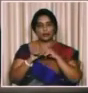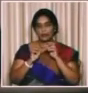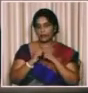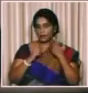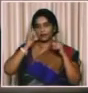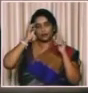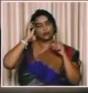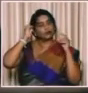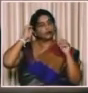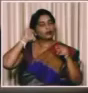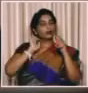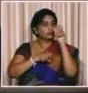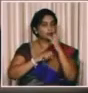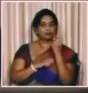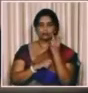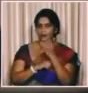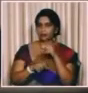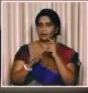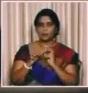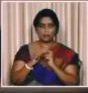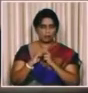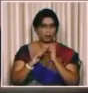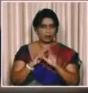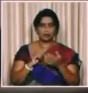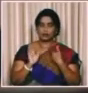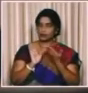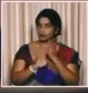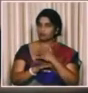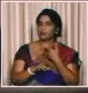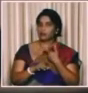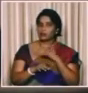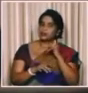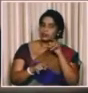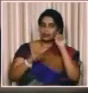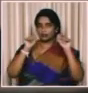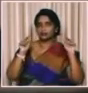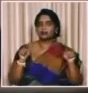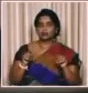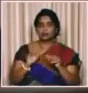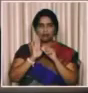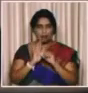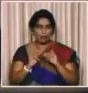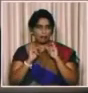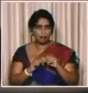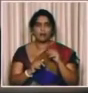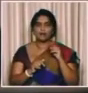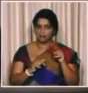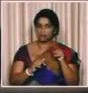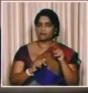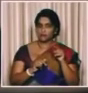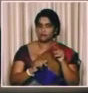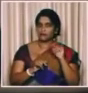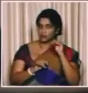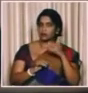වගේම නිලධාරීන් කීප දෙනෙක්ට මේ ප්‍රශ්න තිබිලා අපි පහුගිය දවස්වල සමහර තැන්වල අසාධාරණ විදිහට එහෙම තීන්දුව අරගෙන